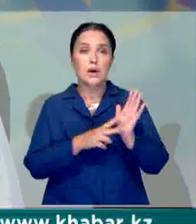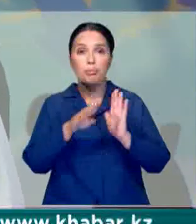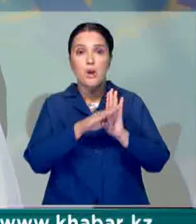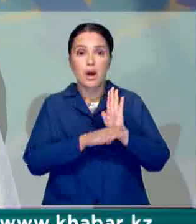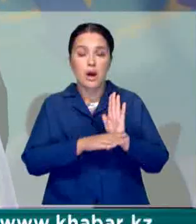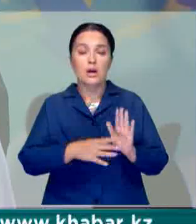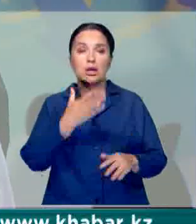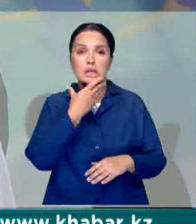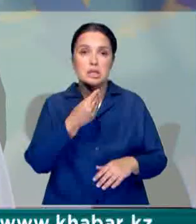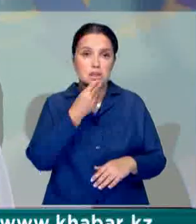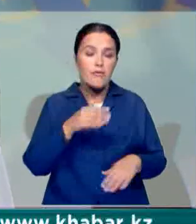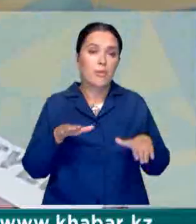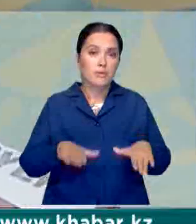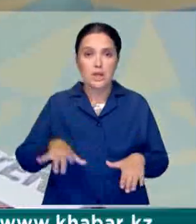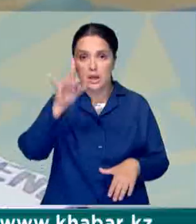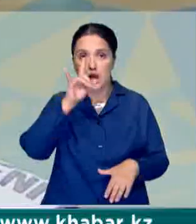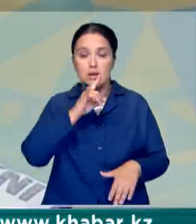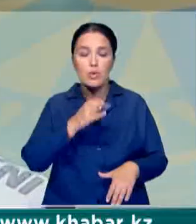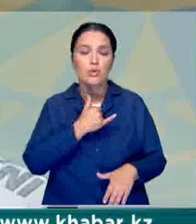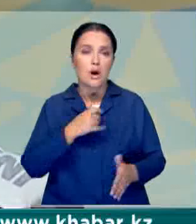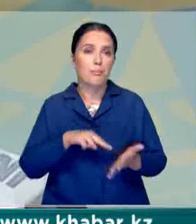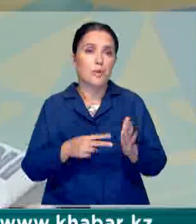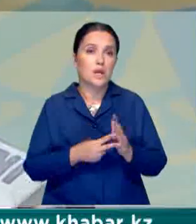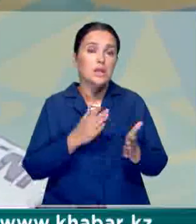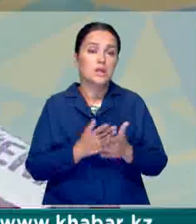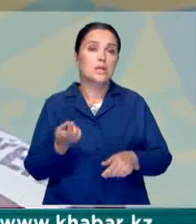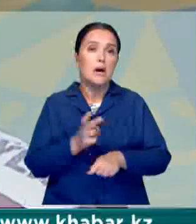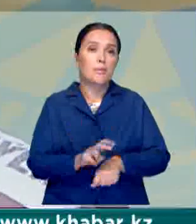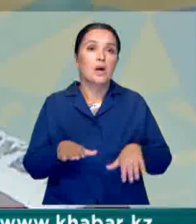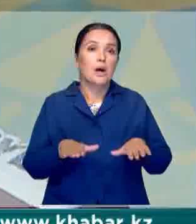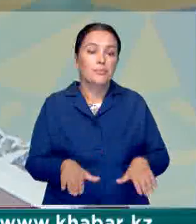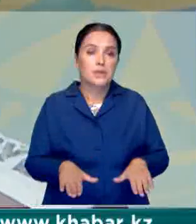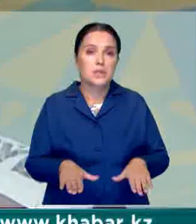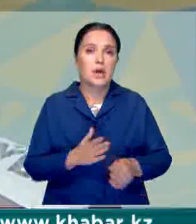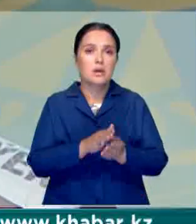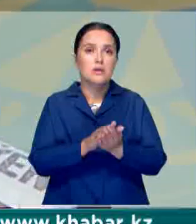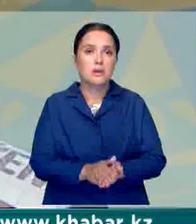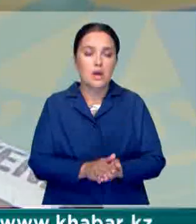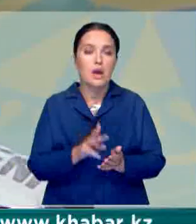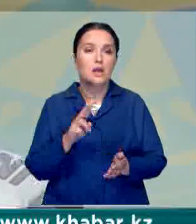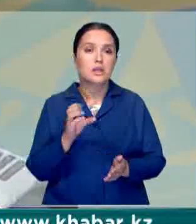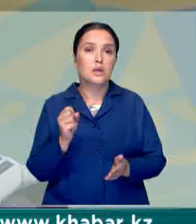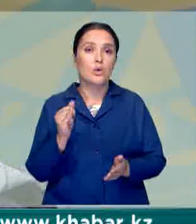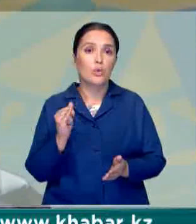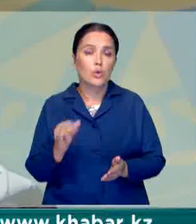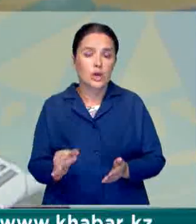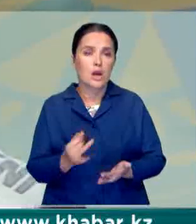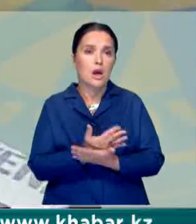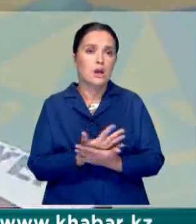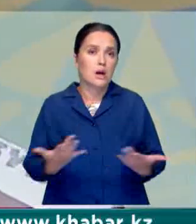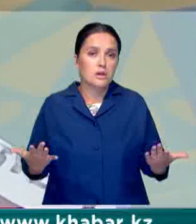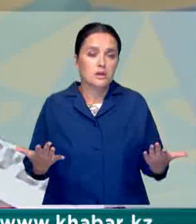красивые сакральные туристические места нашей страны. Мы планируем посетить такие места, как Мавзолей Ходжа Ахмета Йассауи, Айша Биби Ставку,